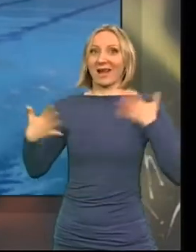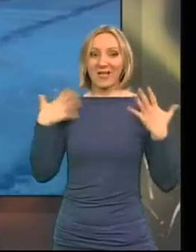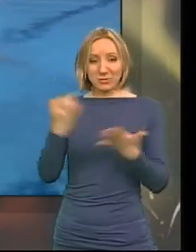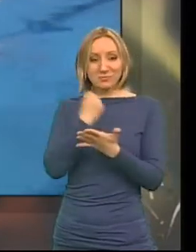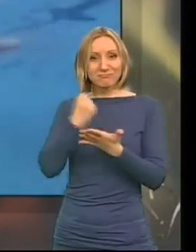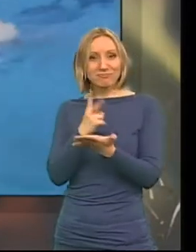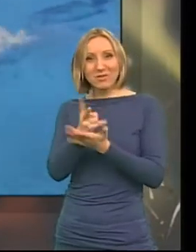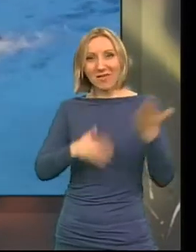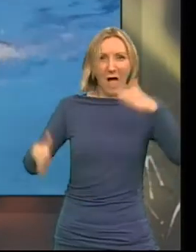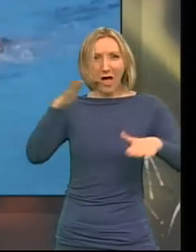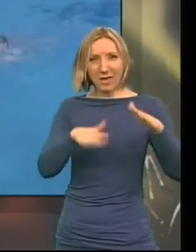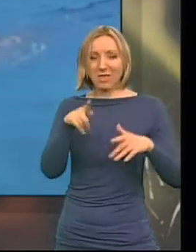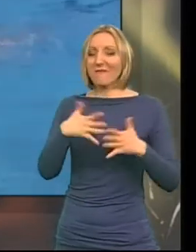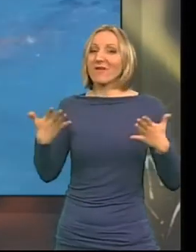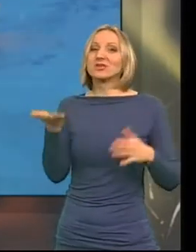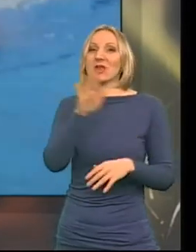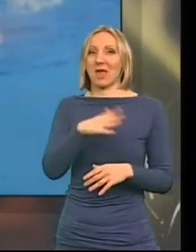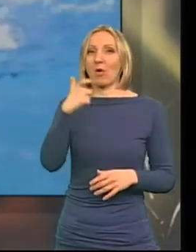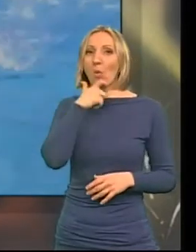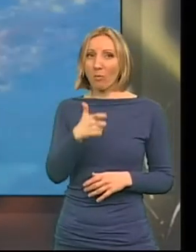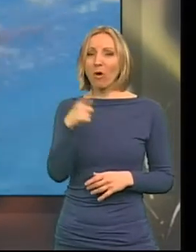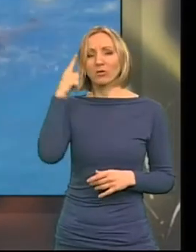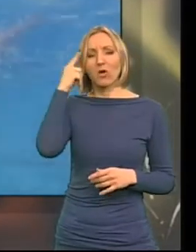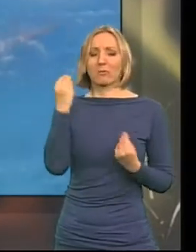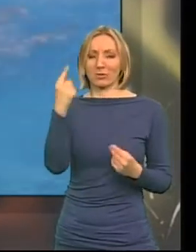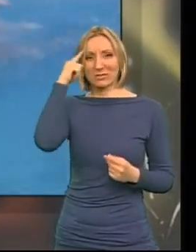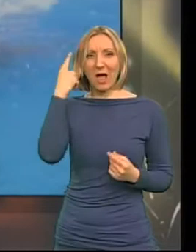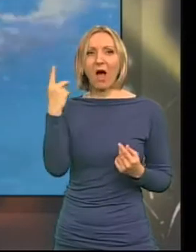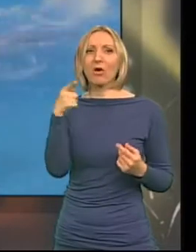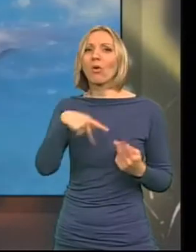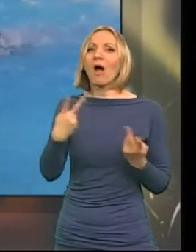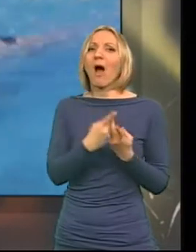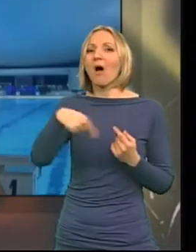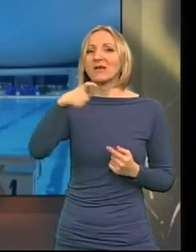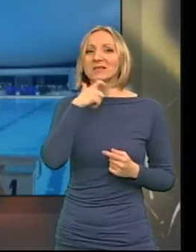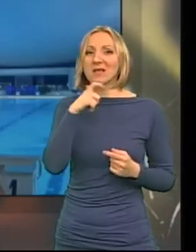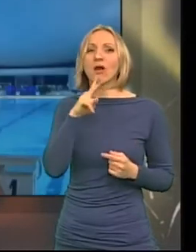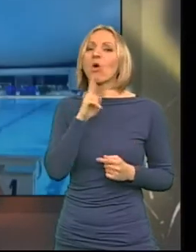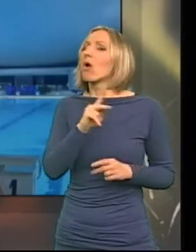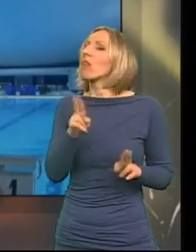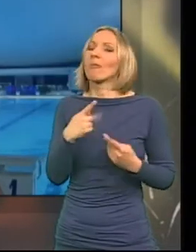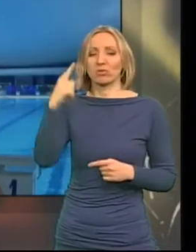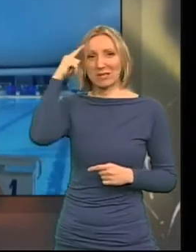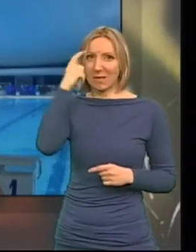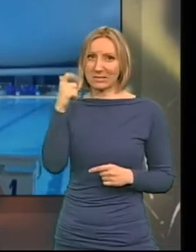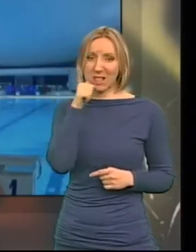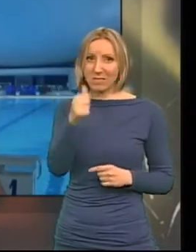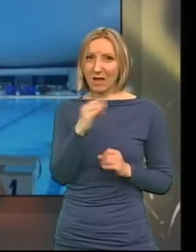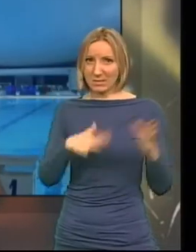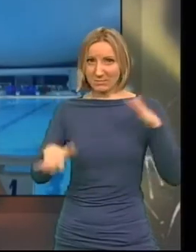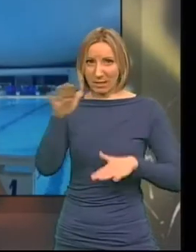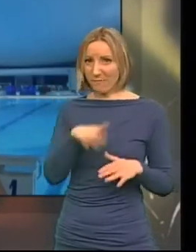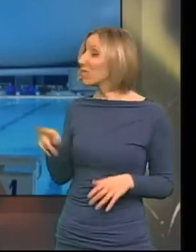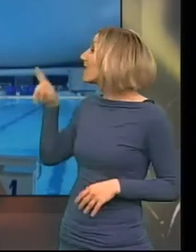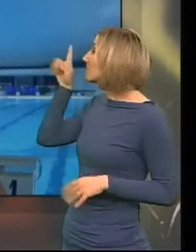i od umora. To dobro znaju oni stariji koji bez plivanja ne mogu da zamisle dan. Svi mašići su aktivni